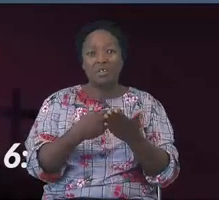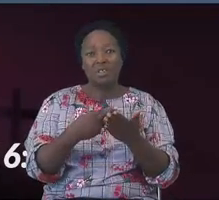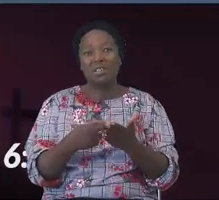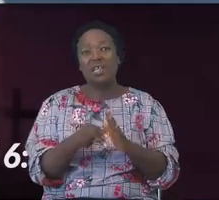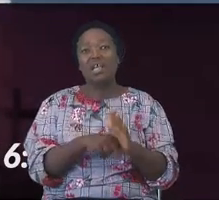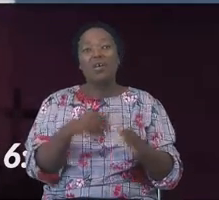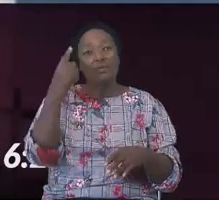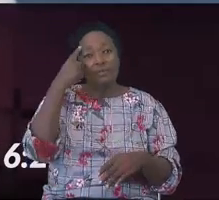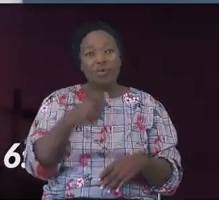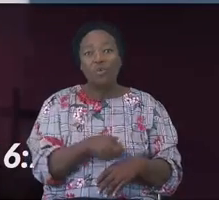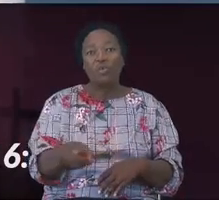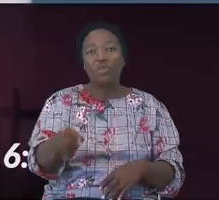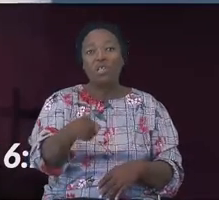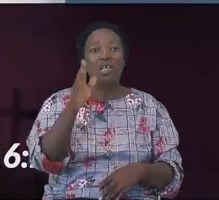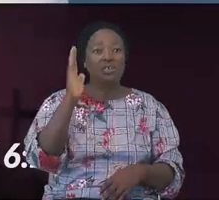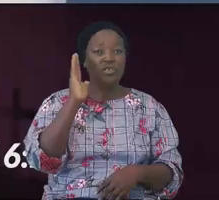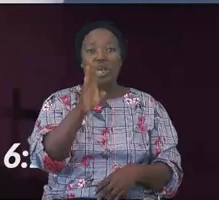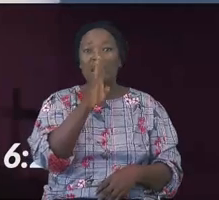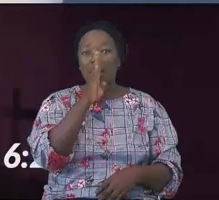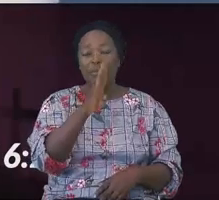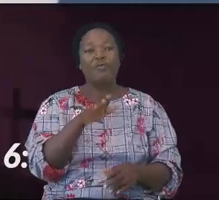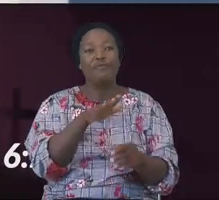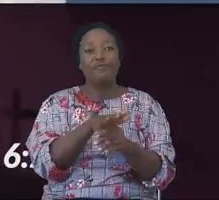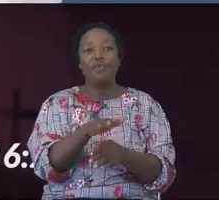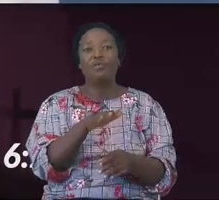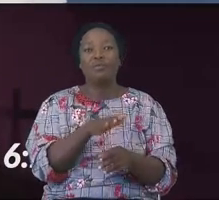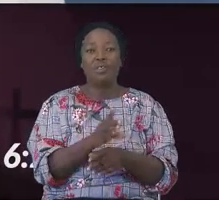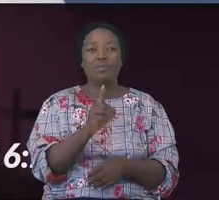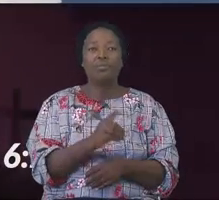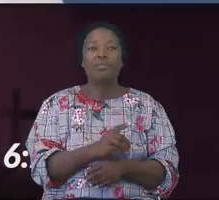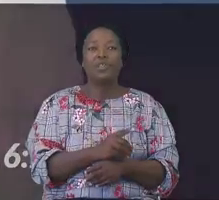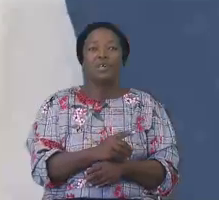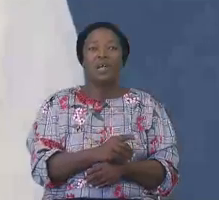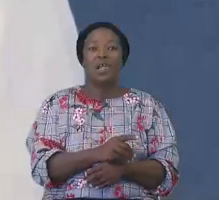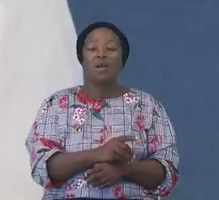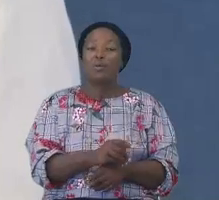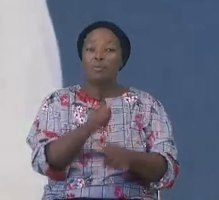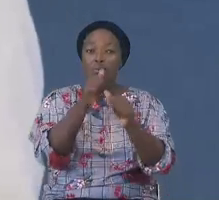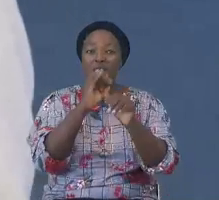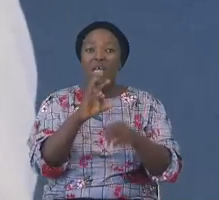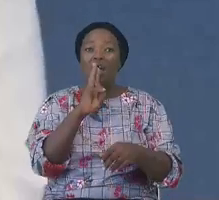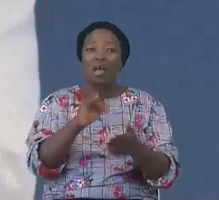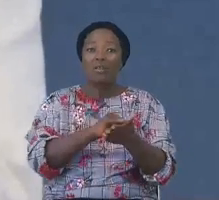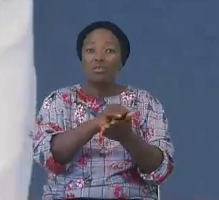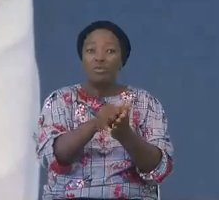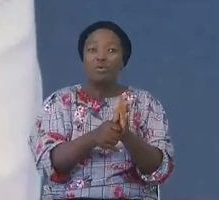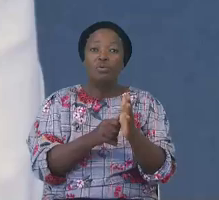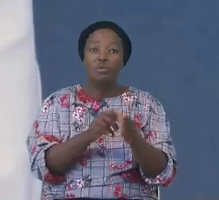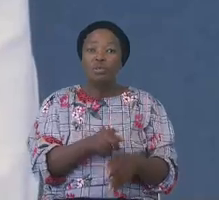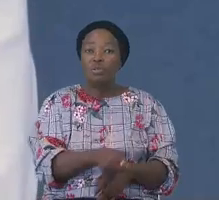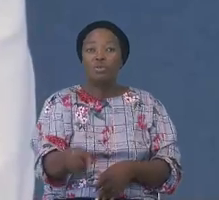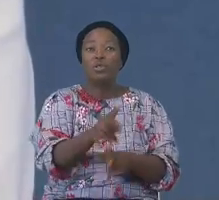ceux qui ont faim et soif de la justice, car ils seront rassasiés.